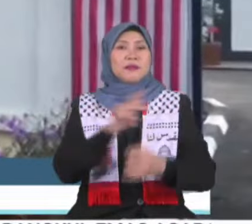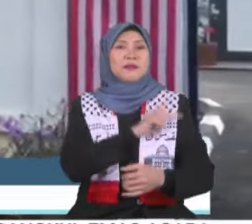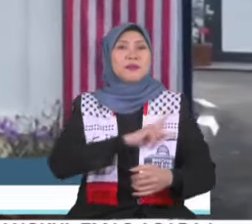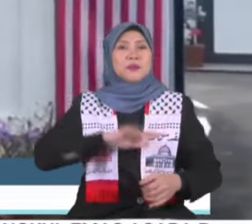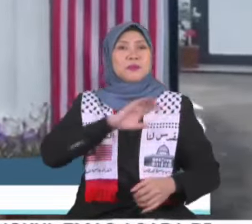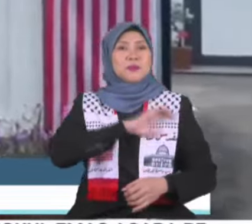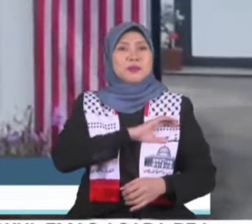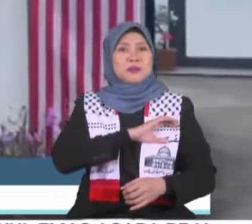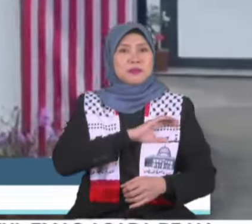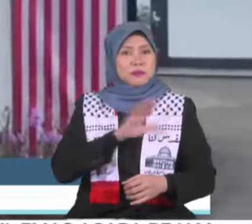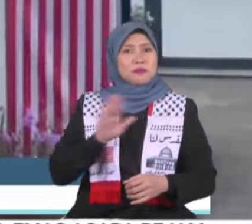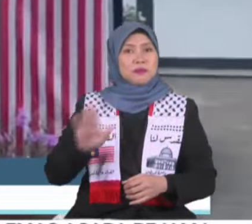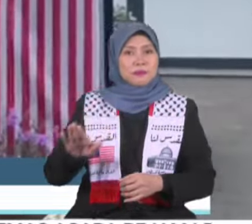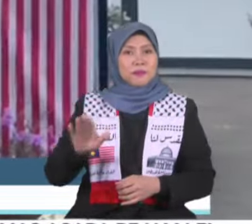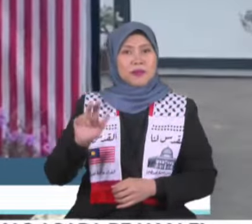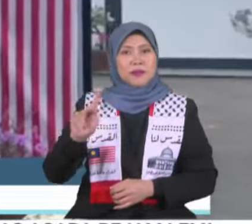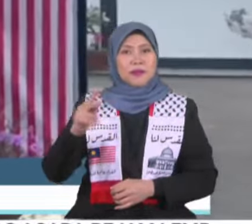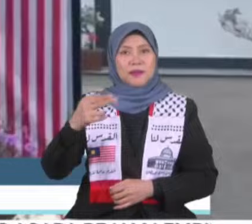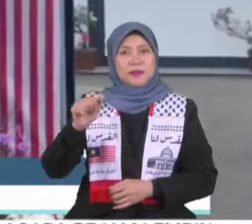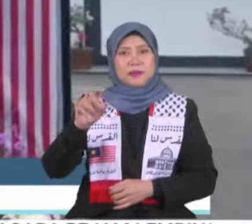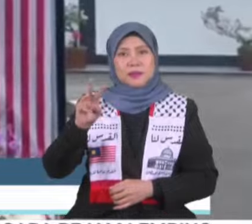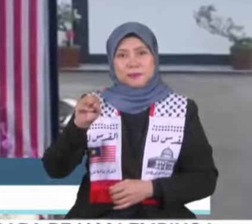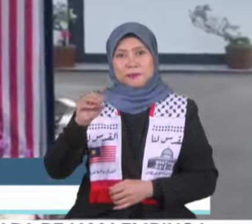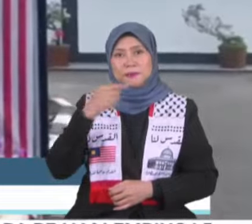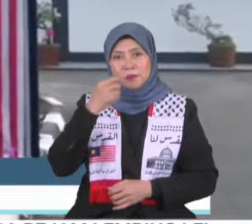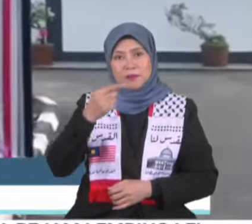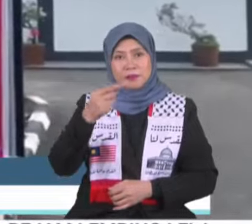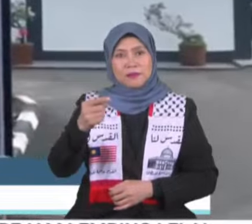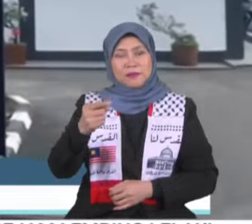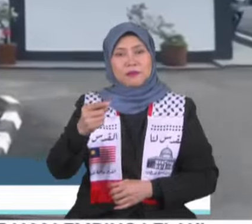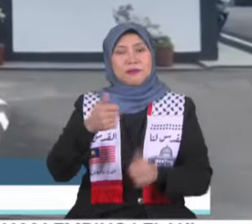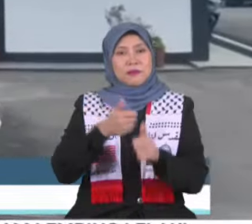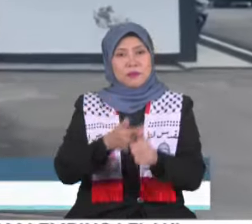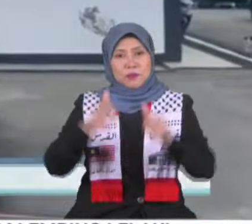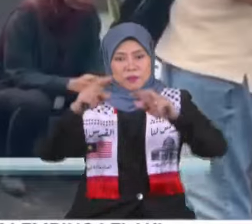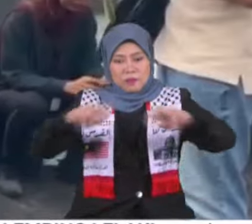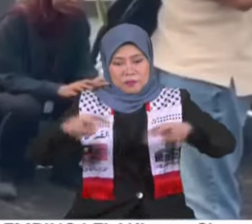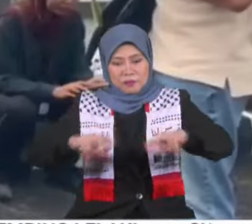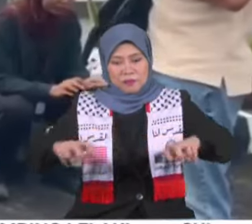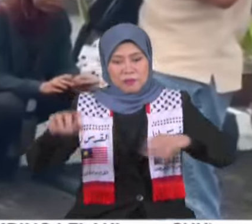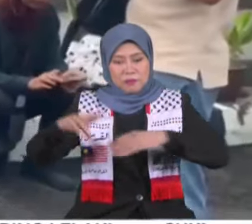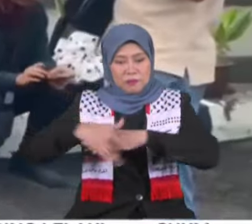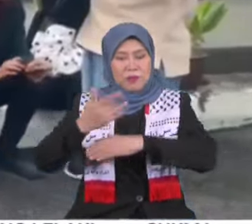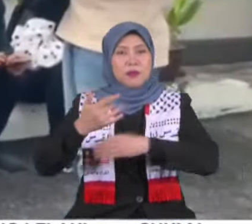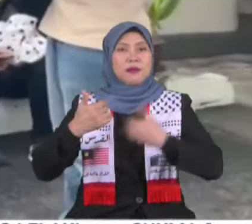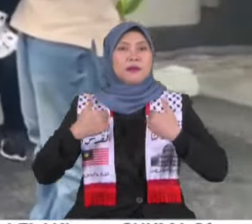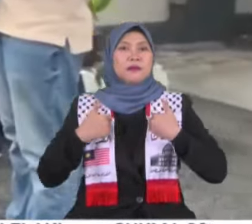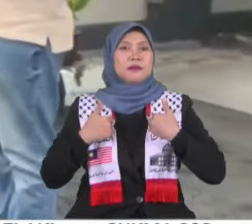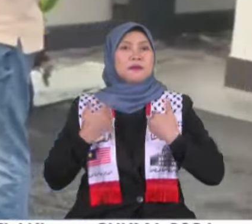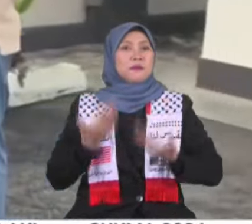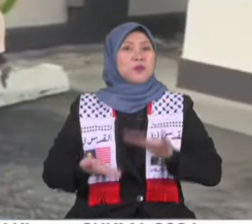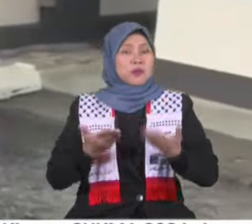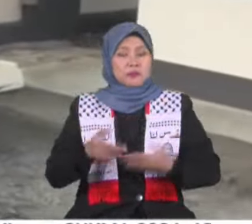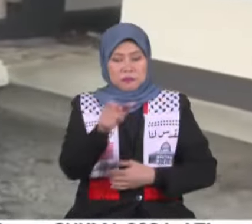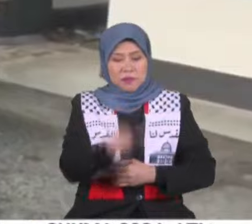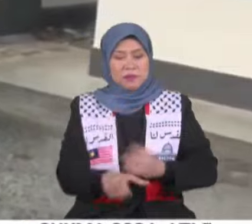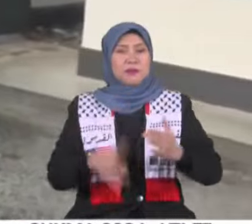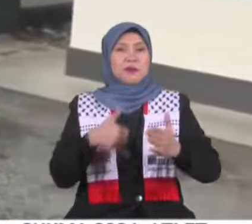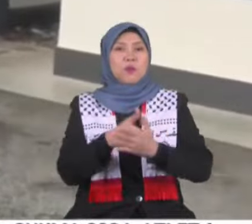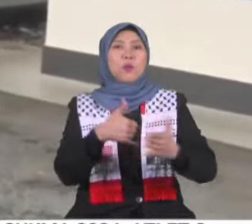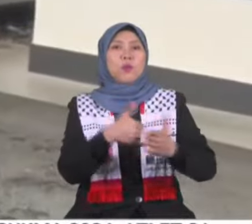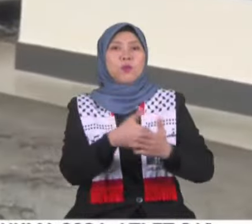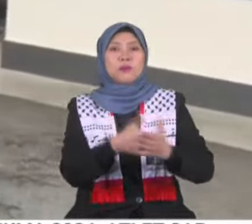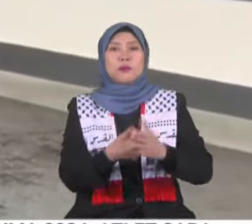Siput Superintendent Muhammad Khaizam Ahmad Shahabuddin berkata, berdasarkan siasatan awal, terdapat kemungkinan mangsa dirogol